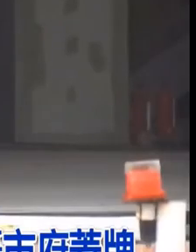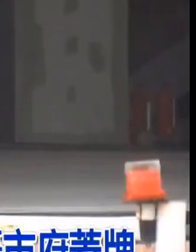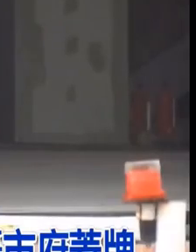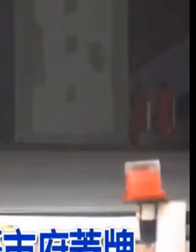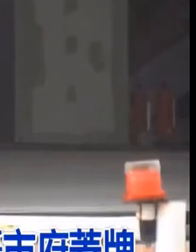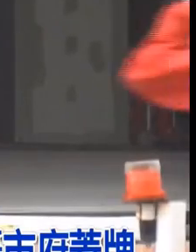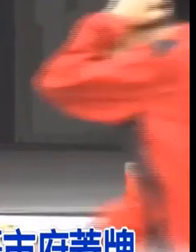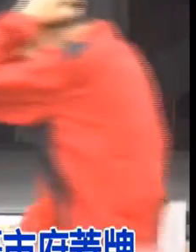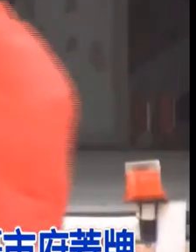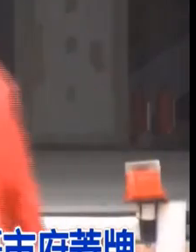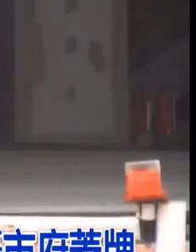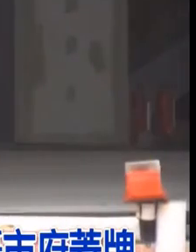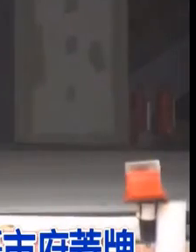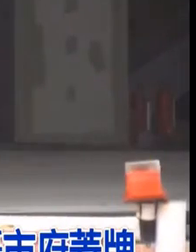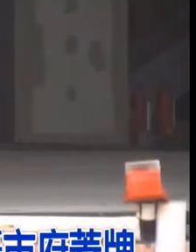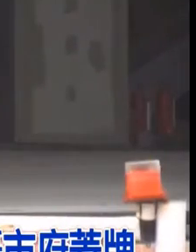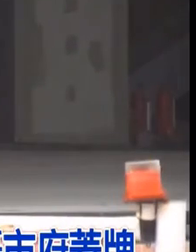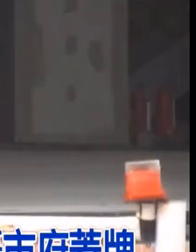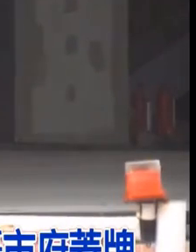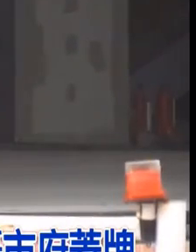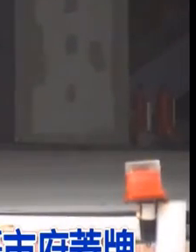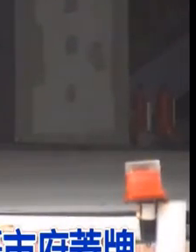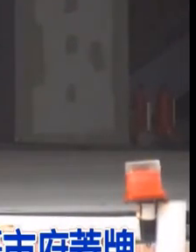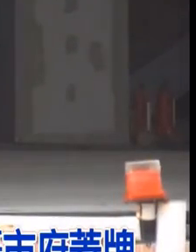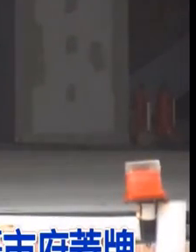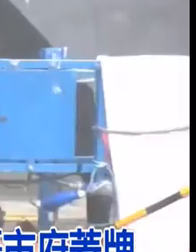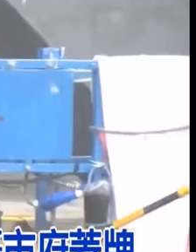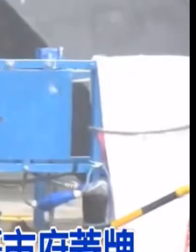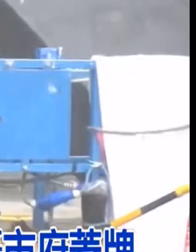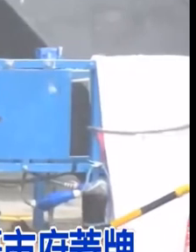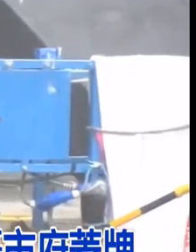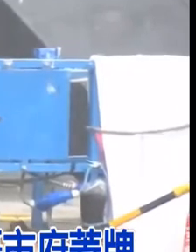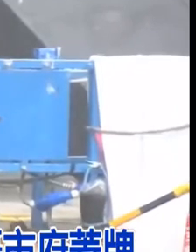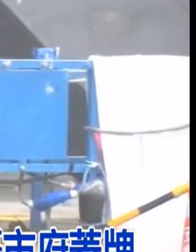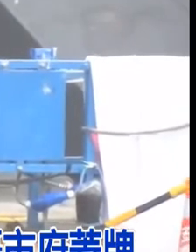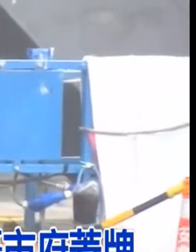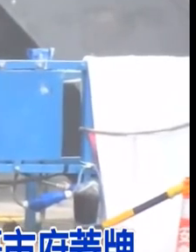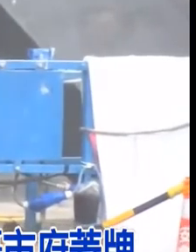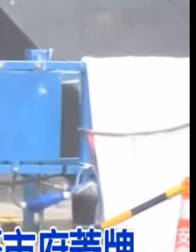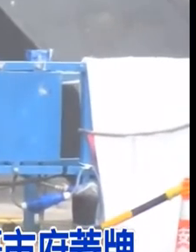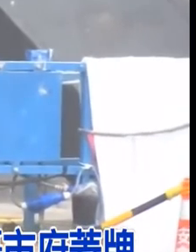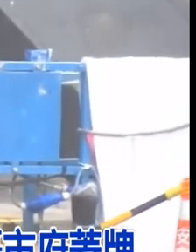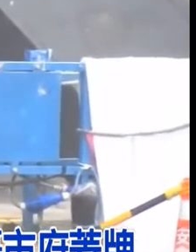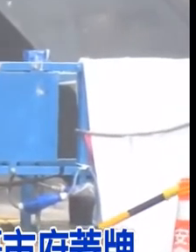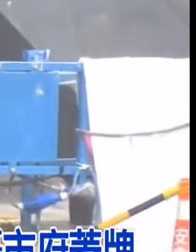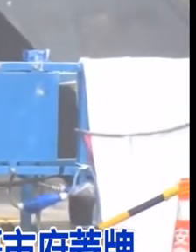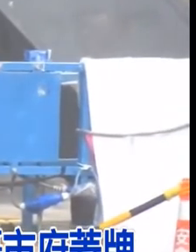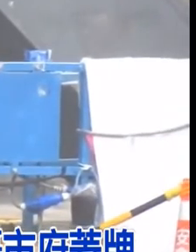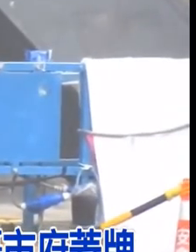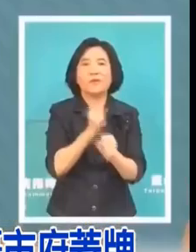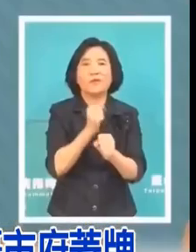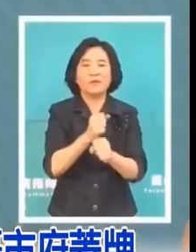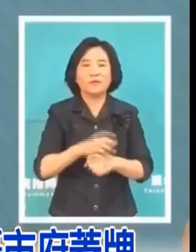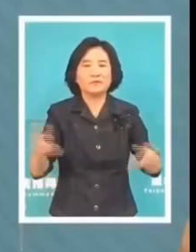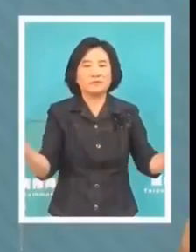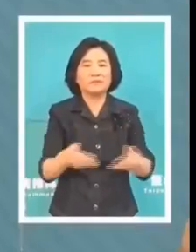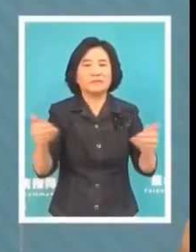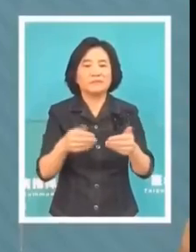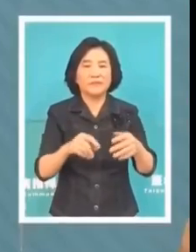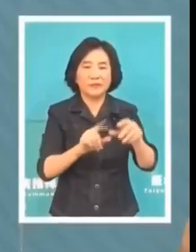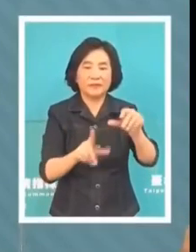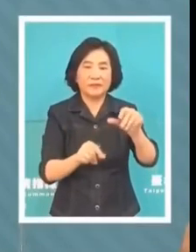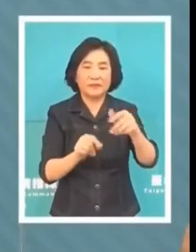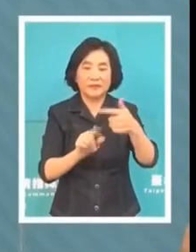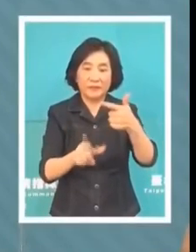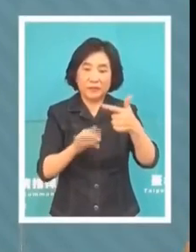现在再爆群聚感染停工后，市府3次大消毒，就怕砍不断感染链，挡不住新冠病毒。 开设单